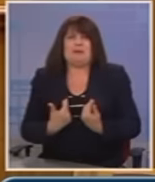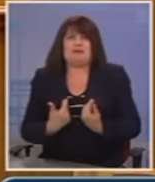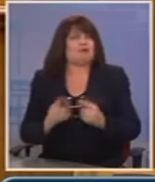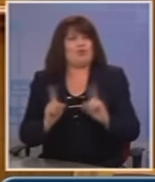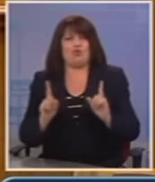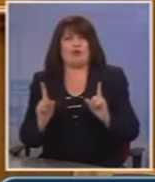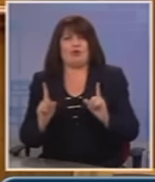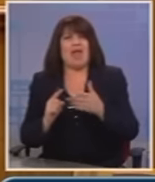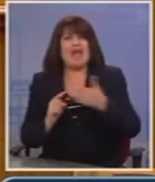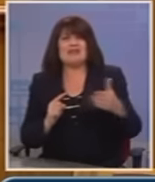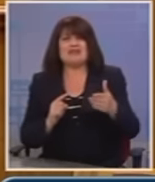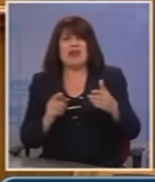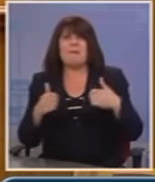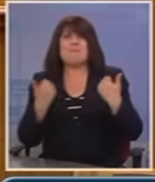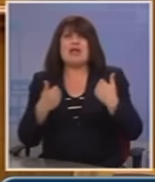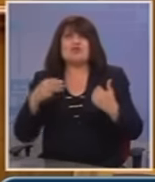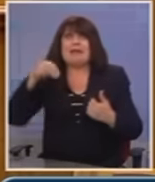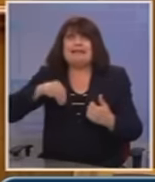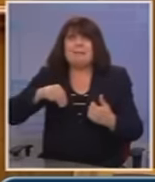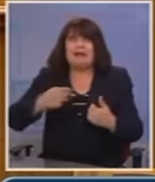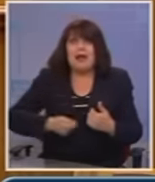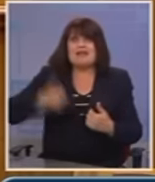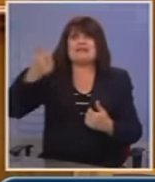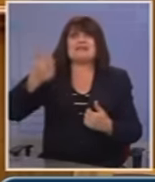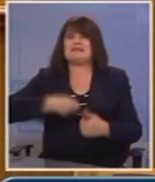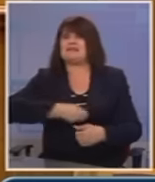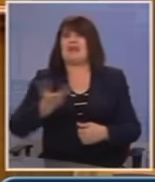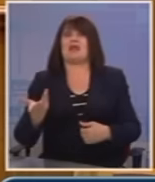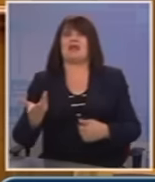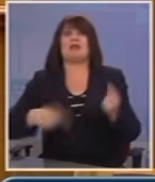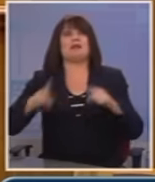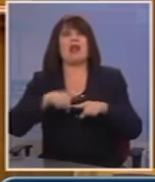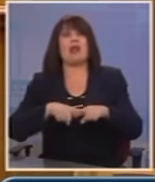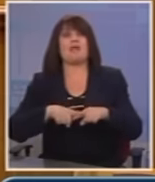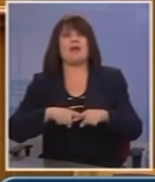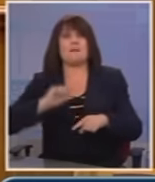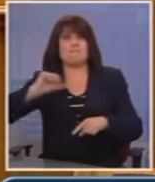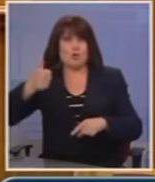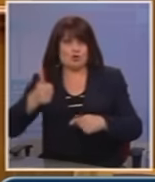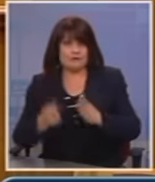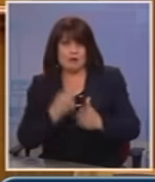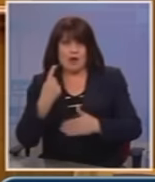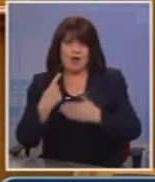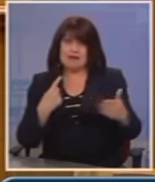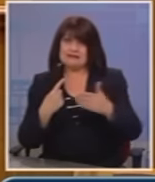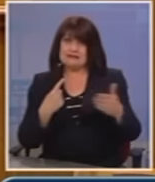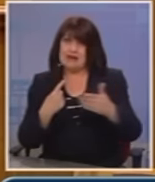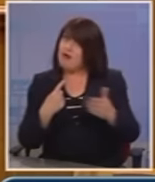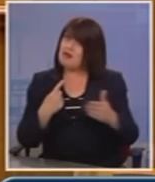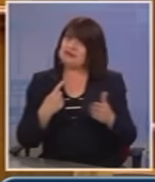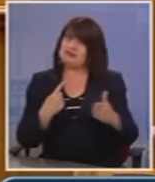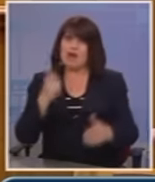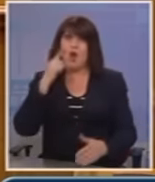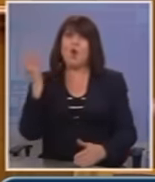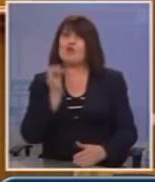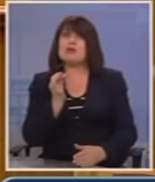αριστερά να παίζει κανείς τη μοίρα της χώρας στα ζάρια. Δεν είναι πρώτη φορά αριστερά να κινείστε διαρκώς με τη λογική